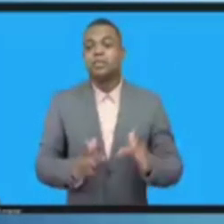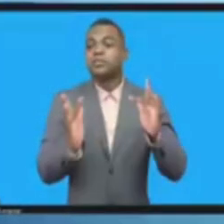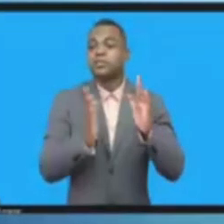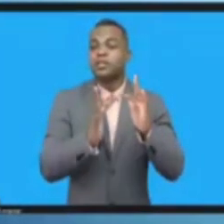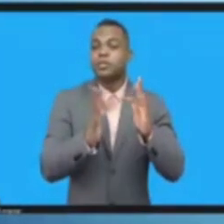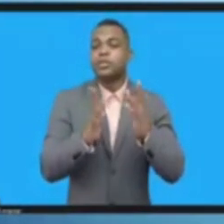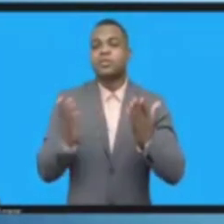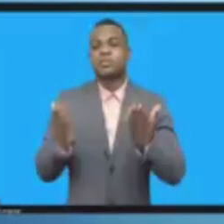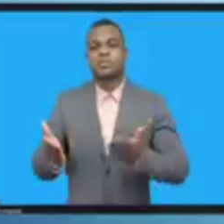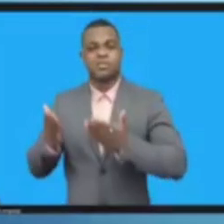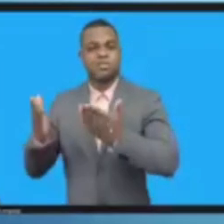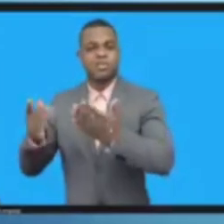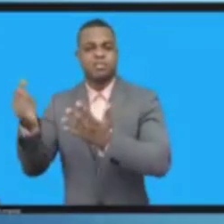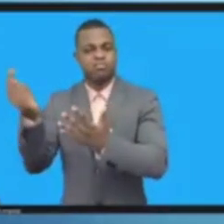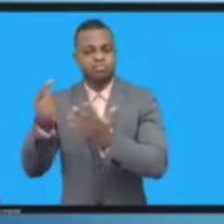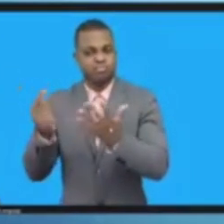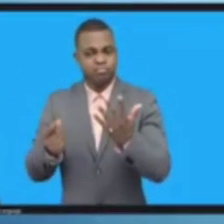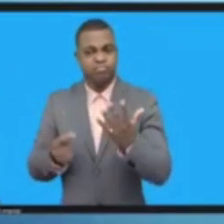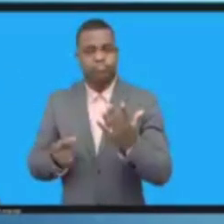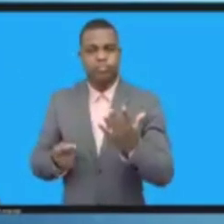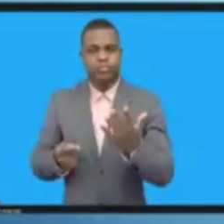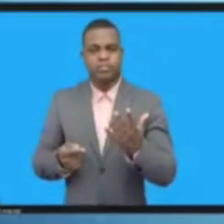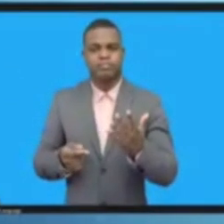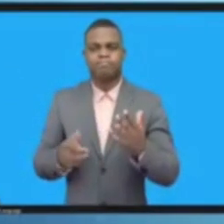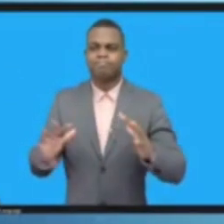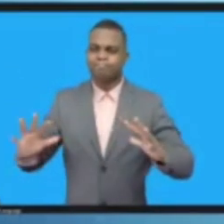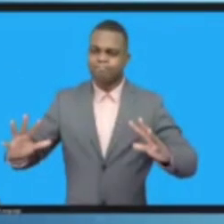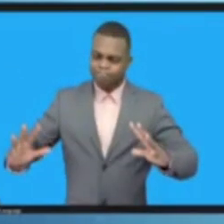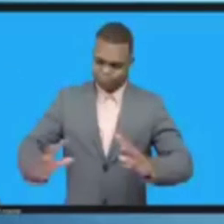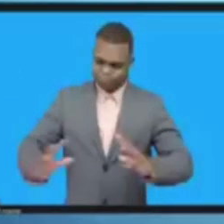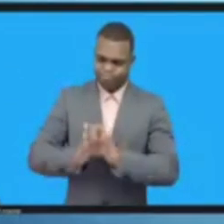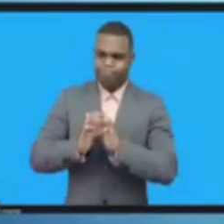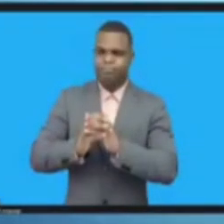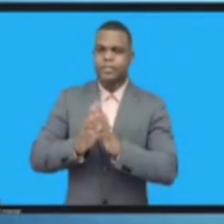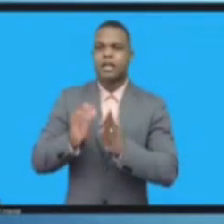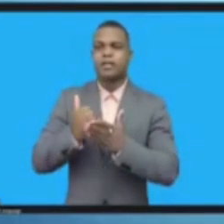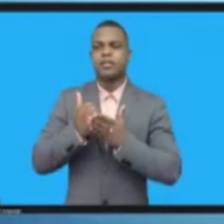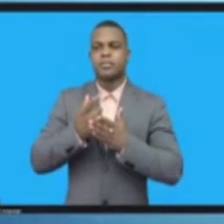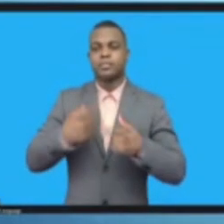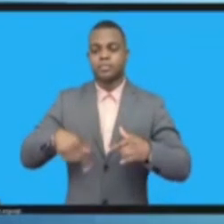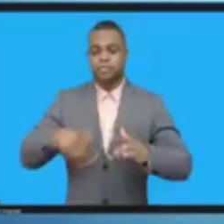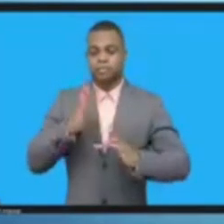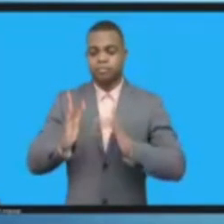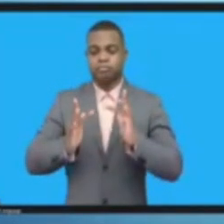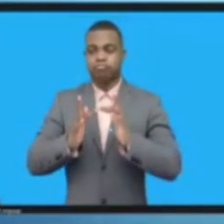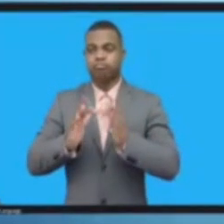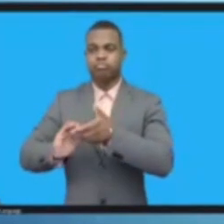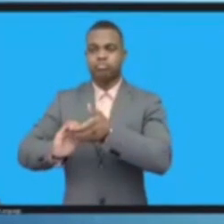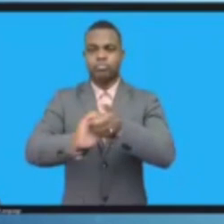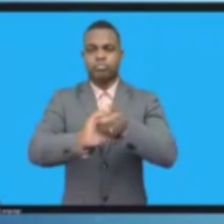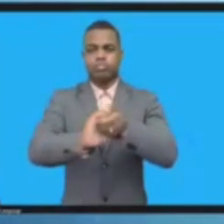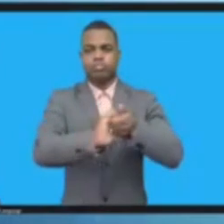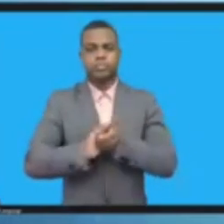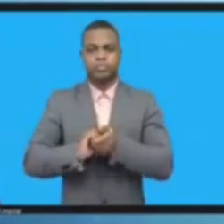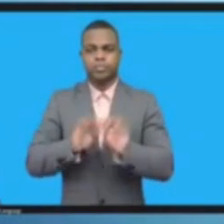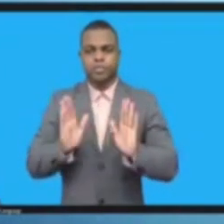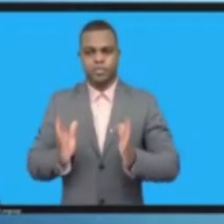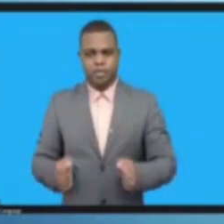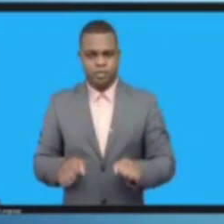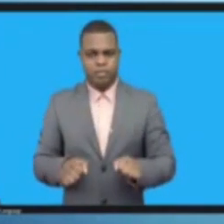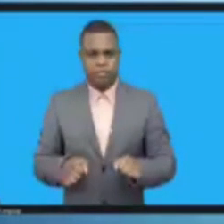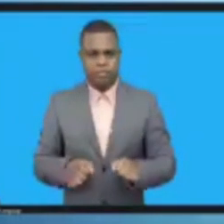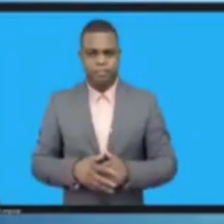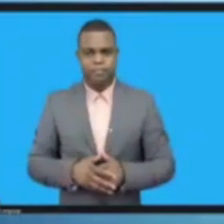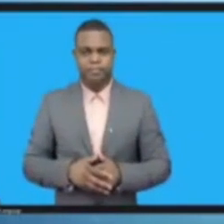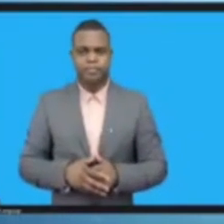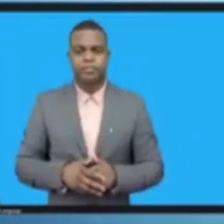sont en train de redéfinir notre monde. Nous avons la responsabilité envers la